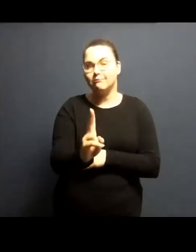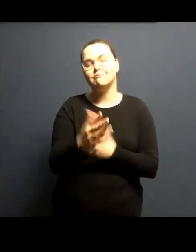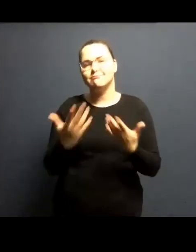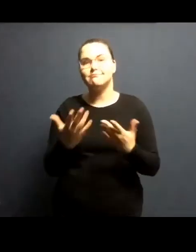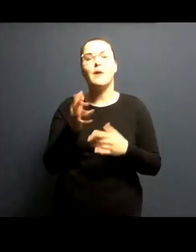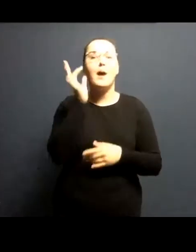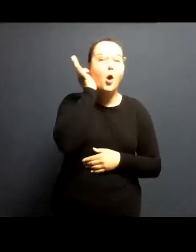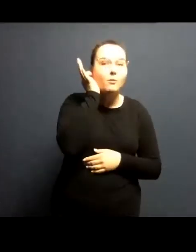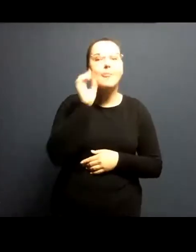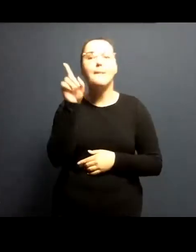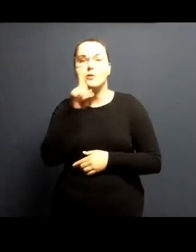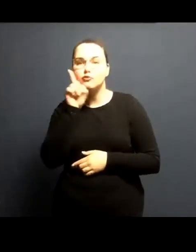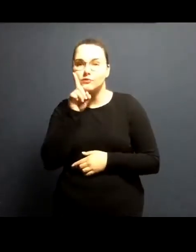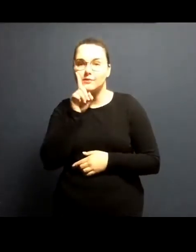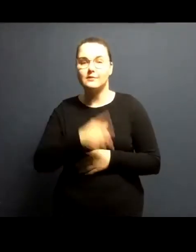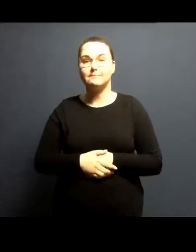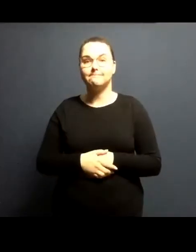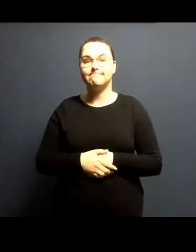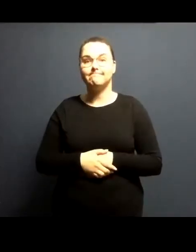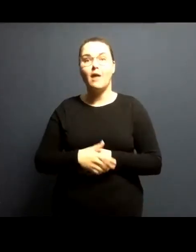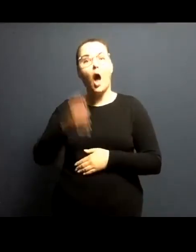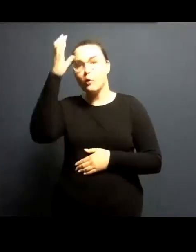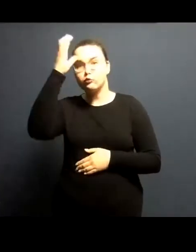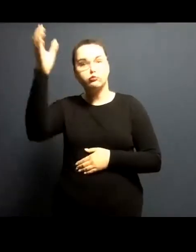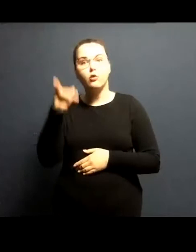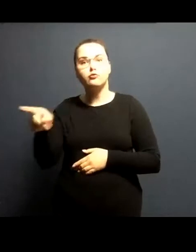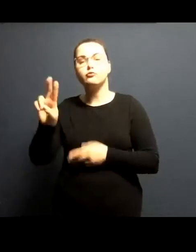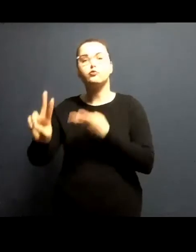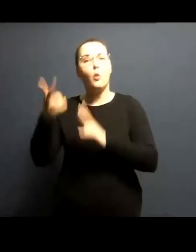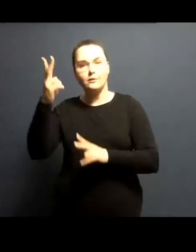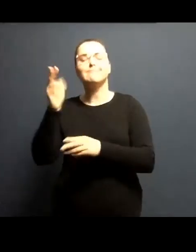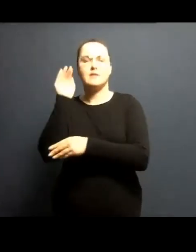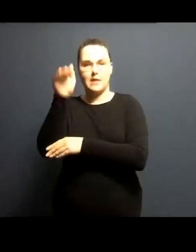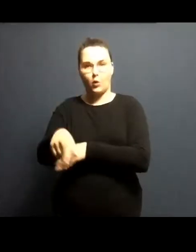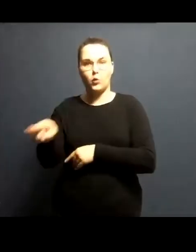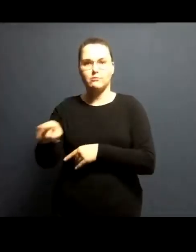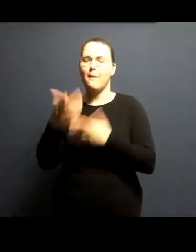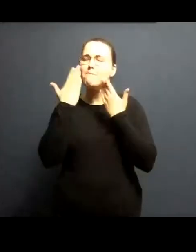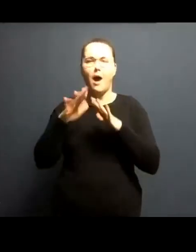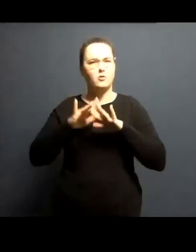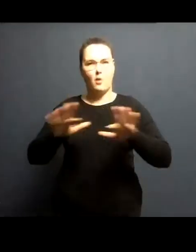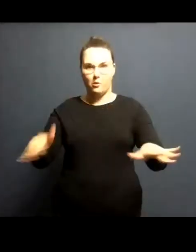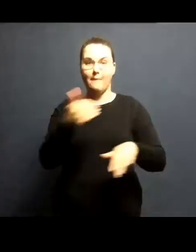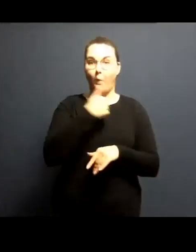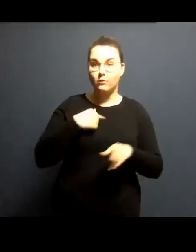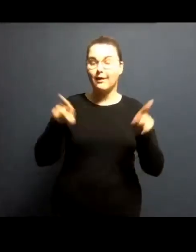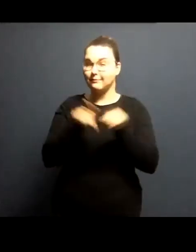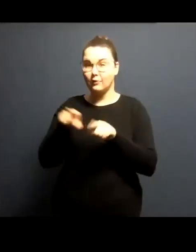mężczyzn, autorów zachodnich, również bardzo popularna na świecie, jak i w Polsce, powiedziałabym bestseller.